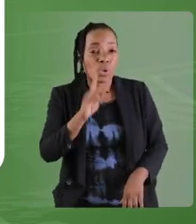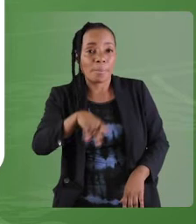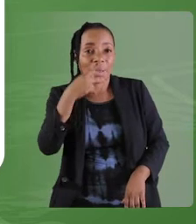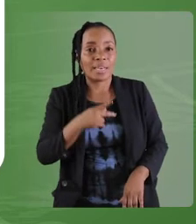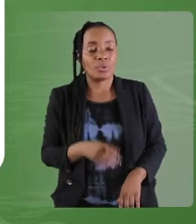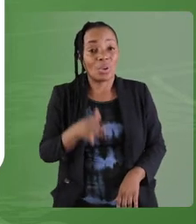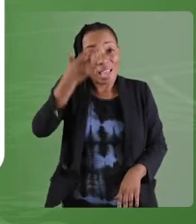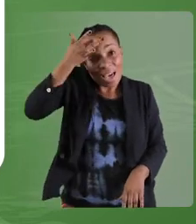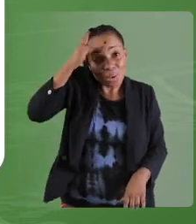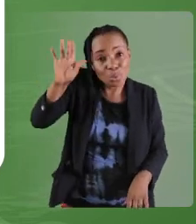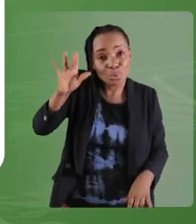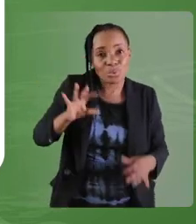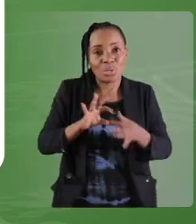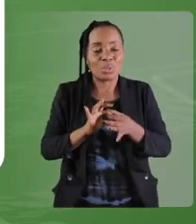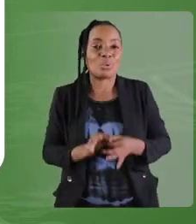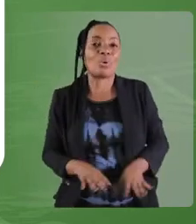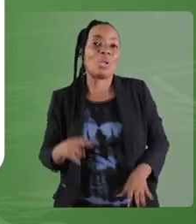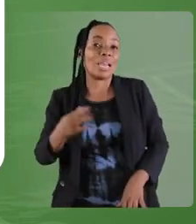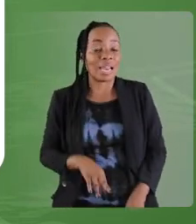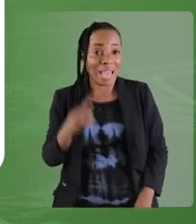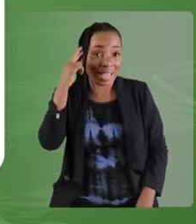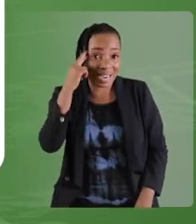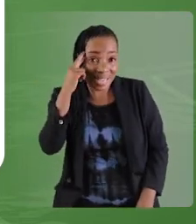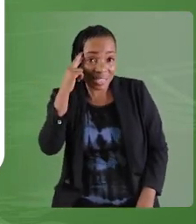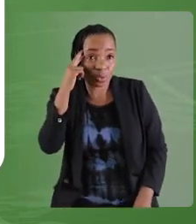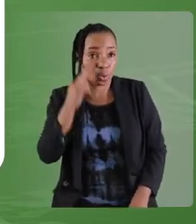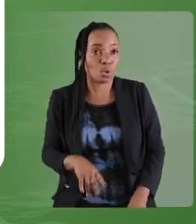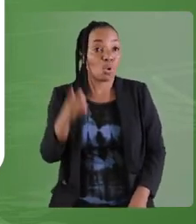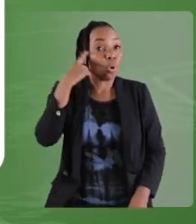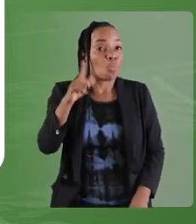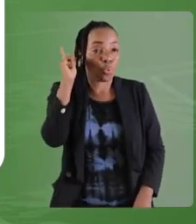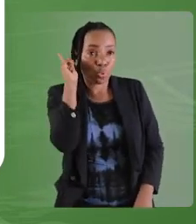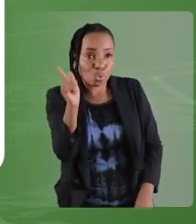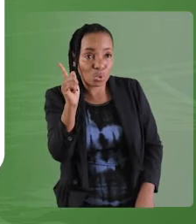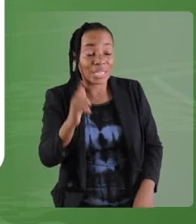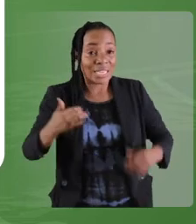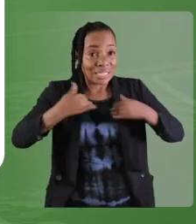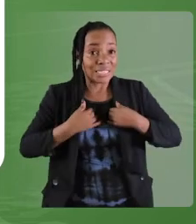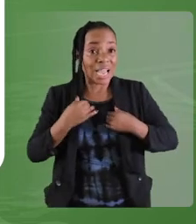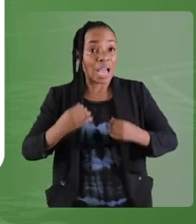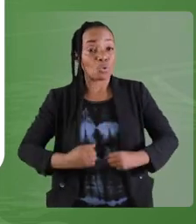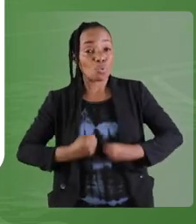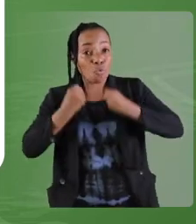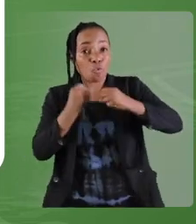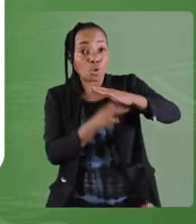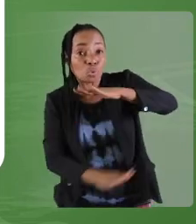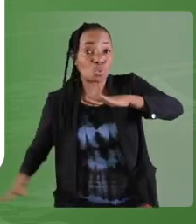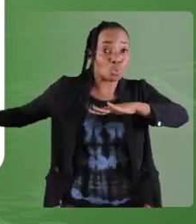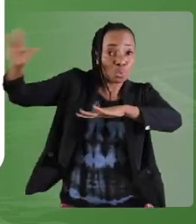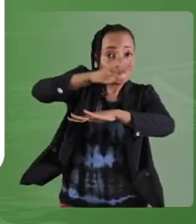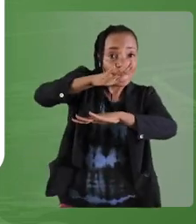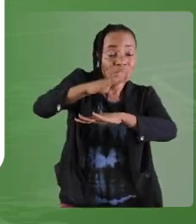la ruse de la raison. Autrement dit, pour Hegel, il existe une force surnaturelle. Cette